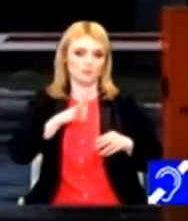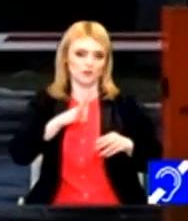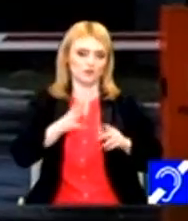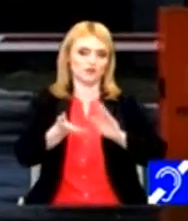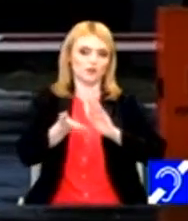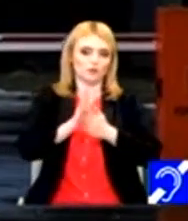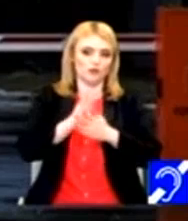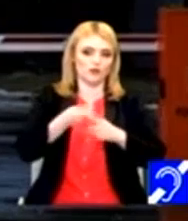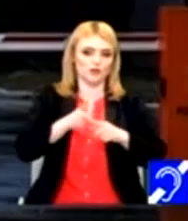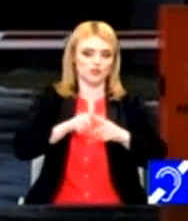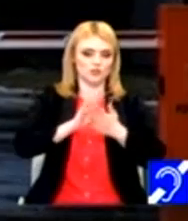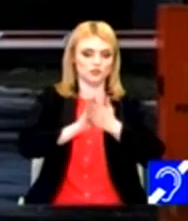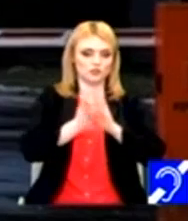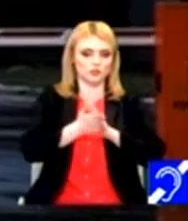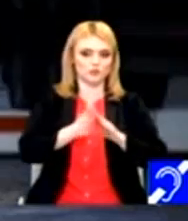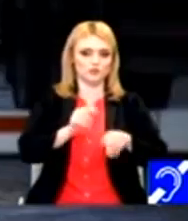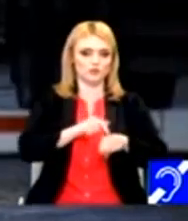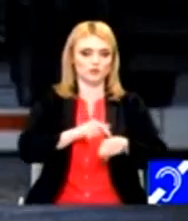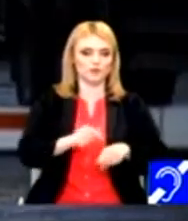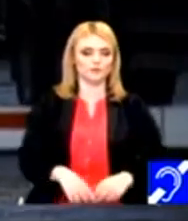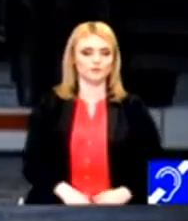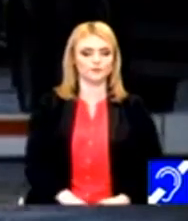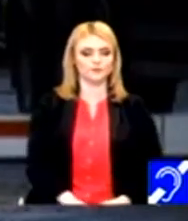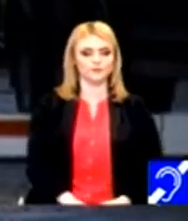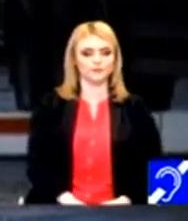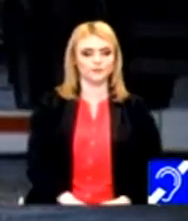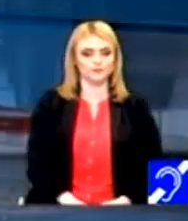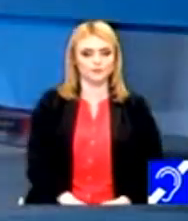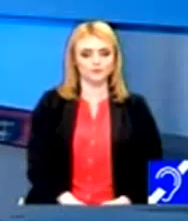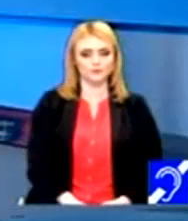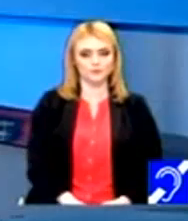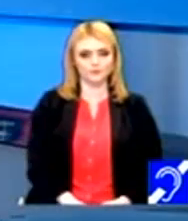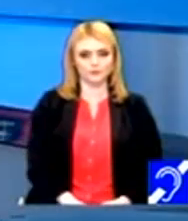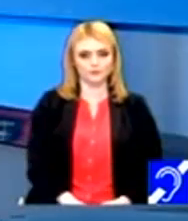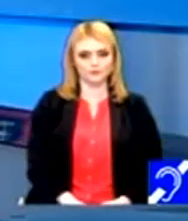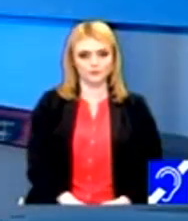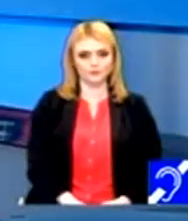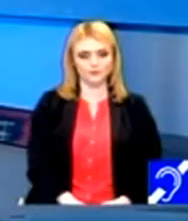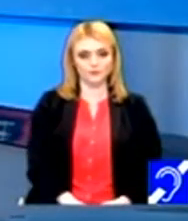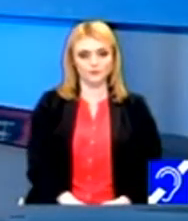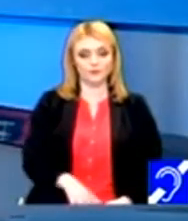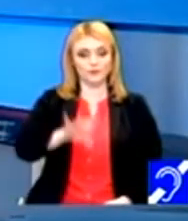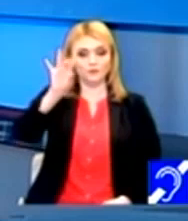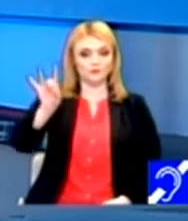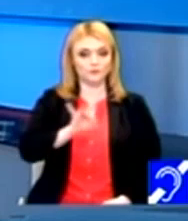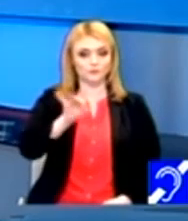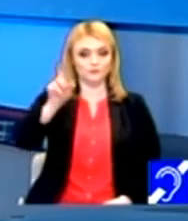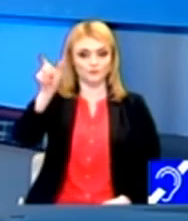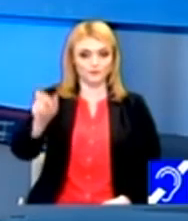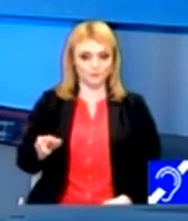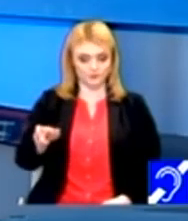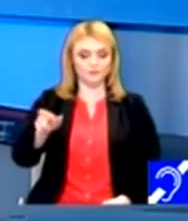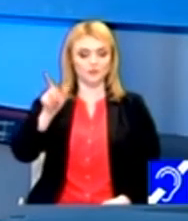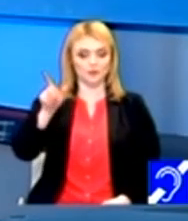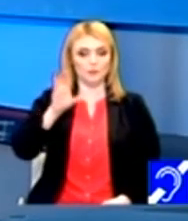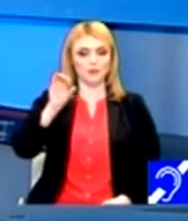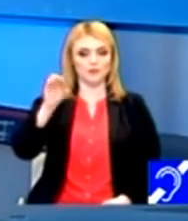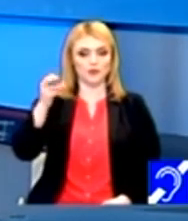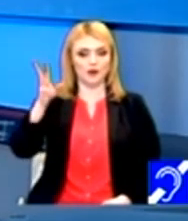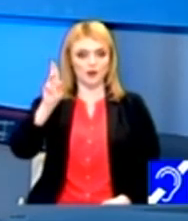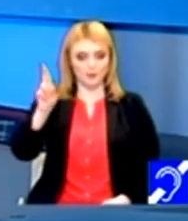la începutul acestei luni, pentru nerespectarea regimului de carantină, la Soroca au fost aplicate 46 de amenzi în valoare totală de